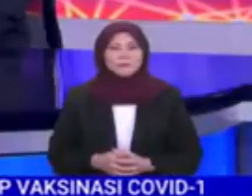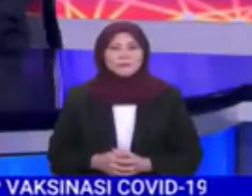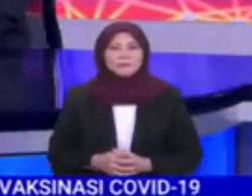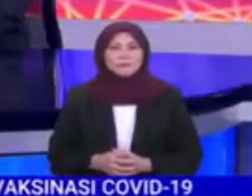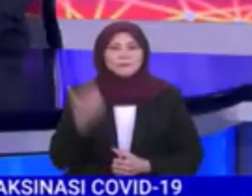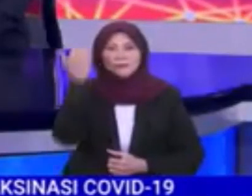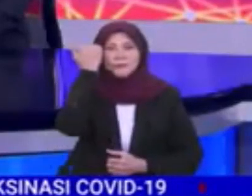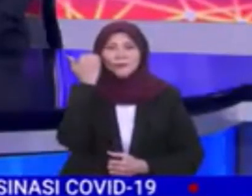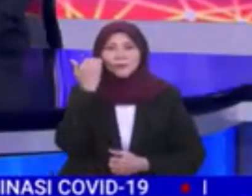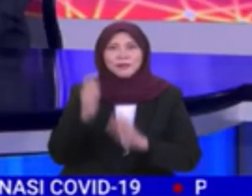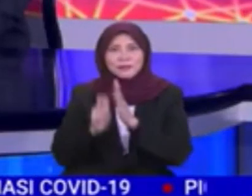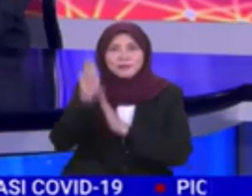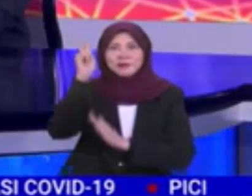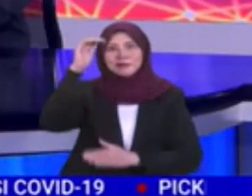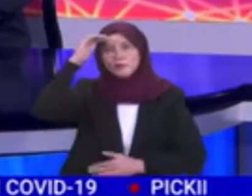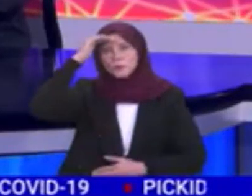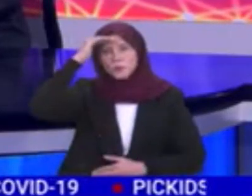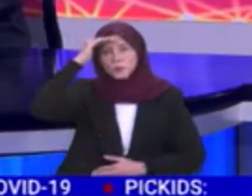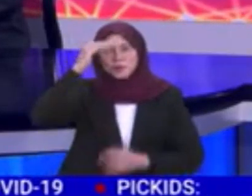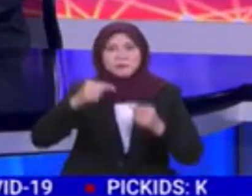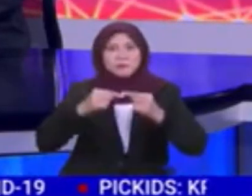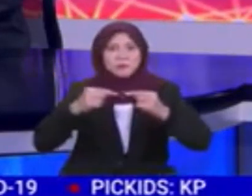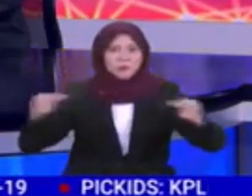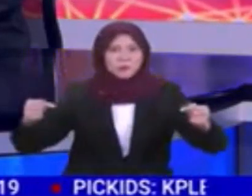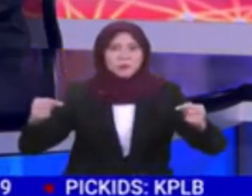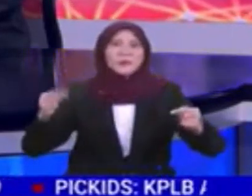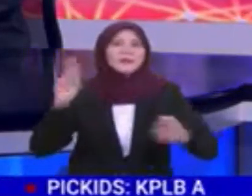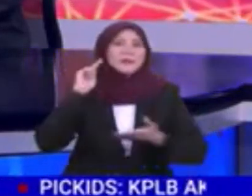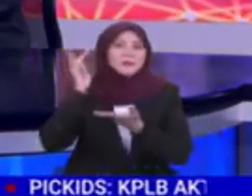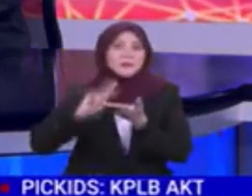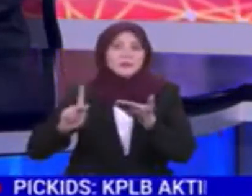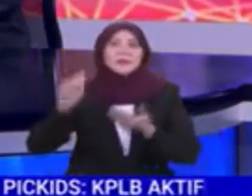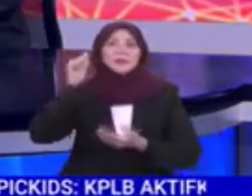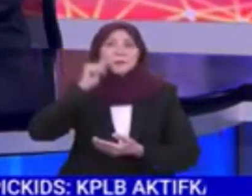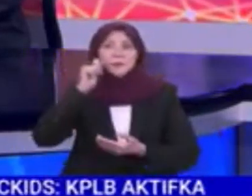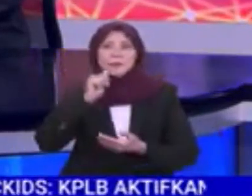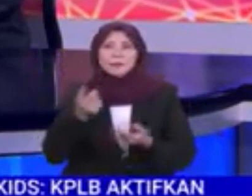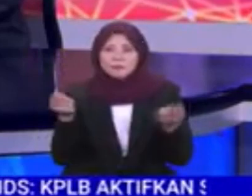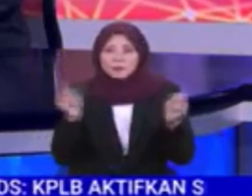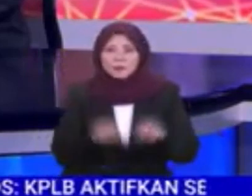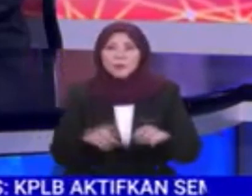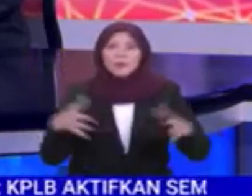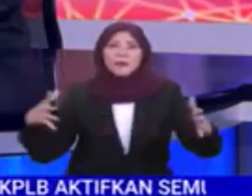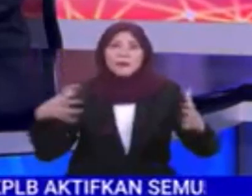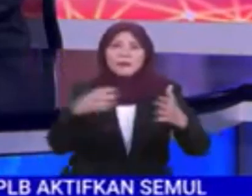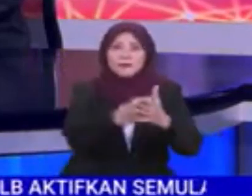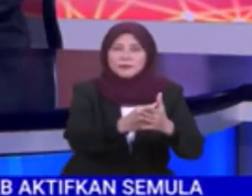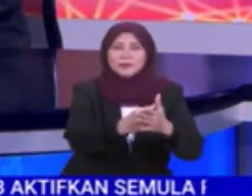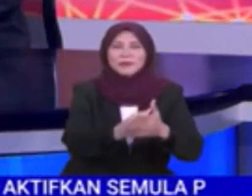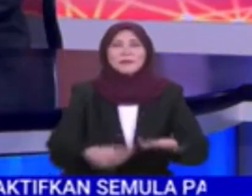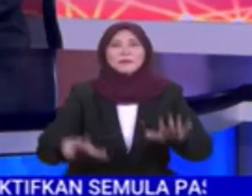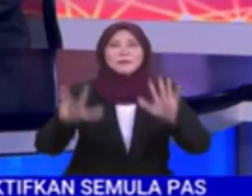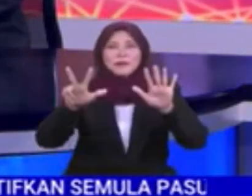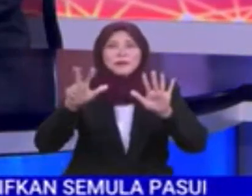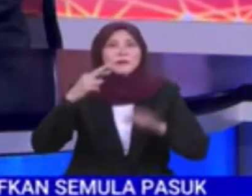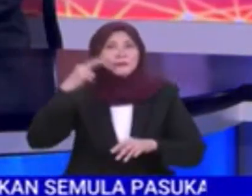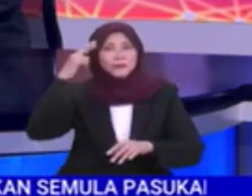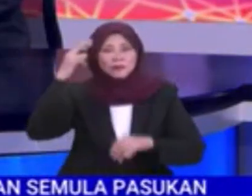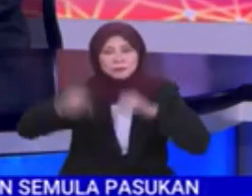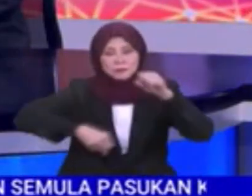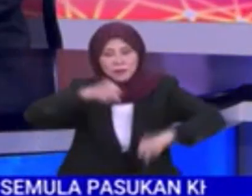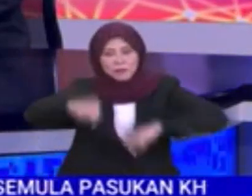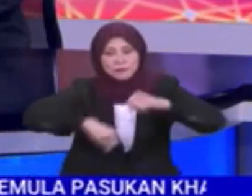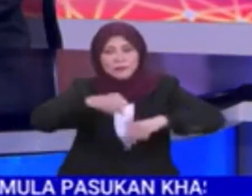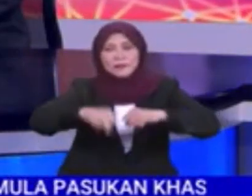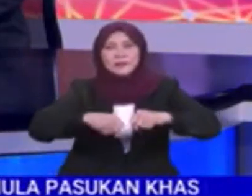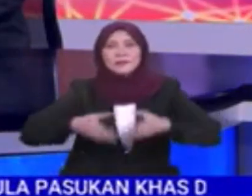di Mahkamah tinggi Johor Bahru Johor memutuskan cranii wanita yang terbabit kemalangan mengorbankan lapan remaja berbasikal